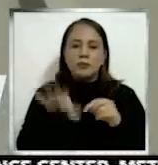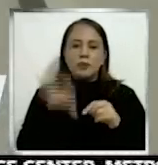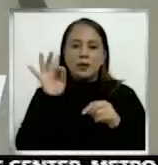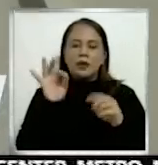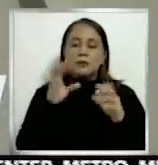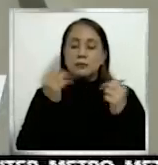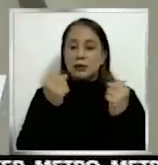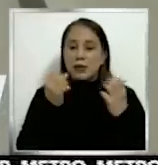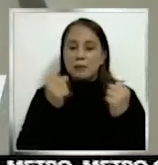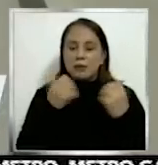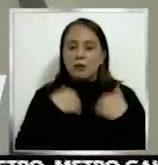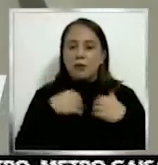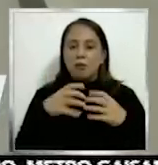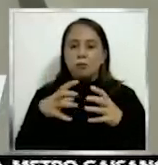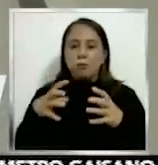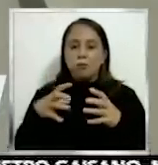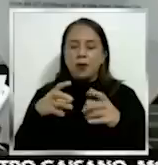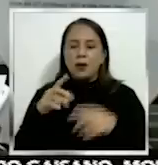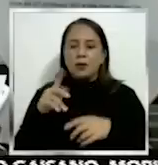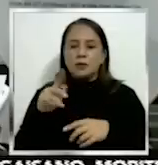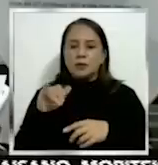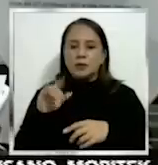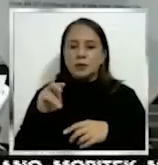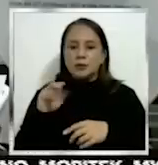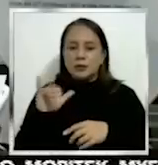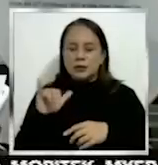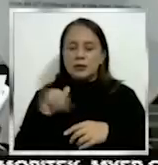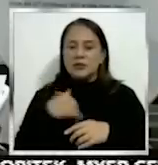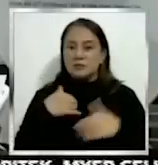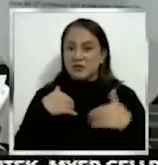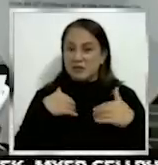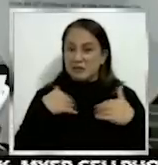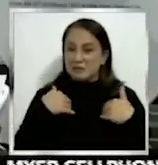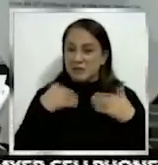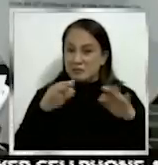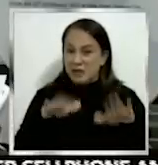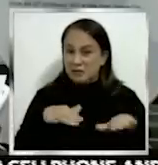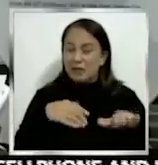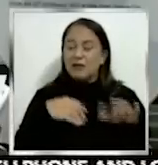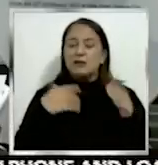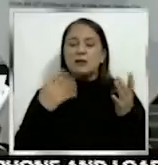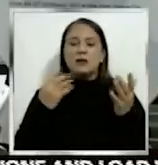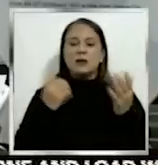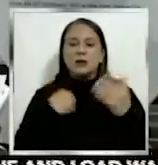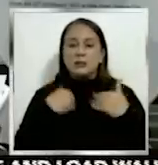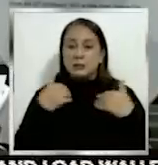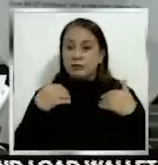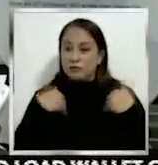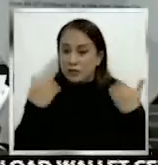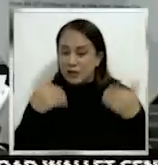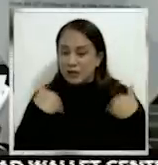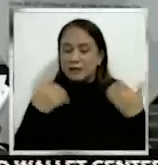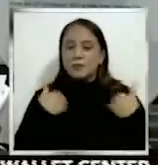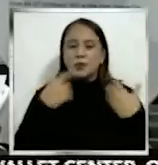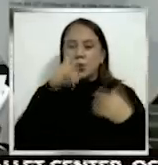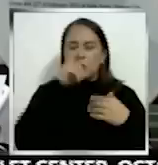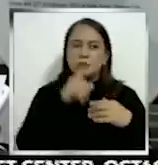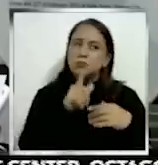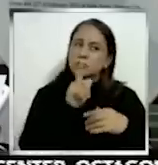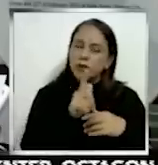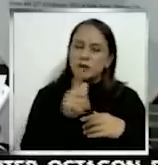namamaga ang kidney, no? Sa mga bata. Pag medyo teenager na sila or mga 20s, 30s,